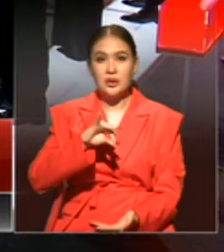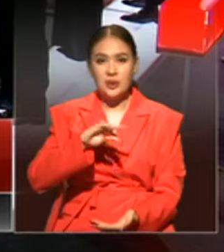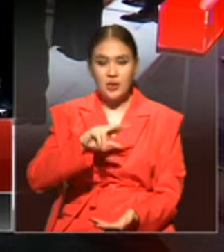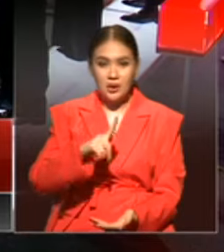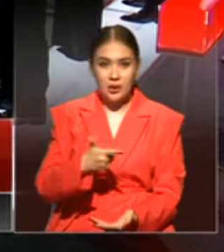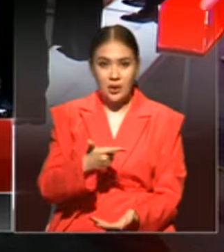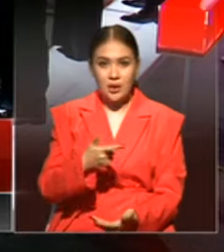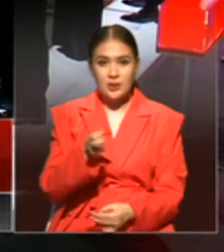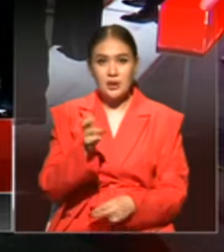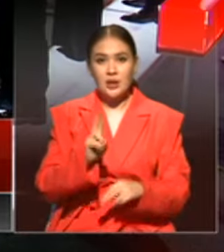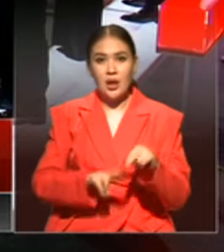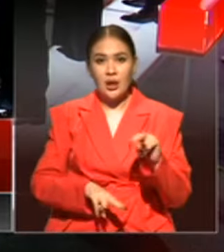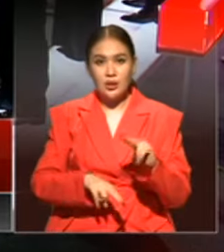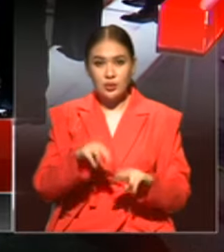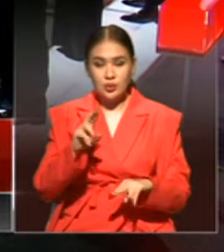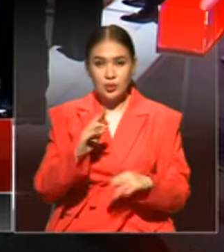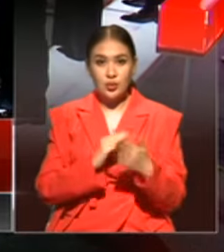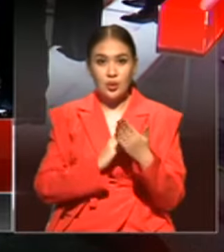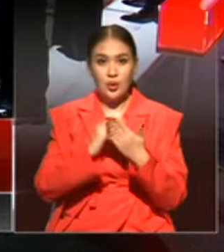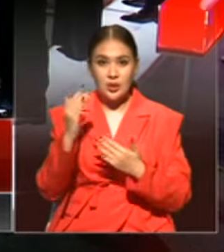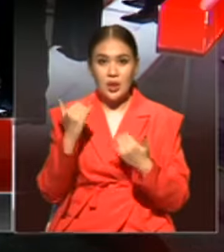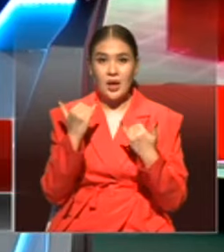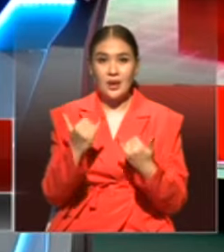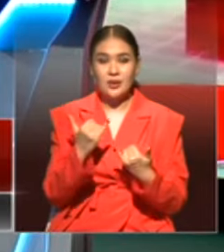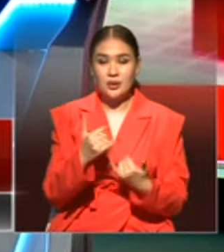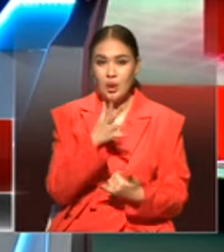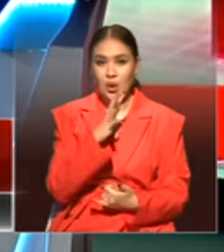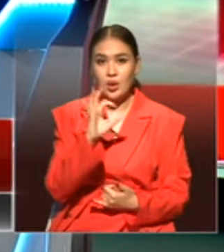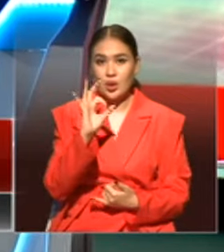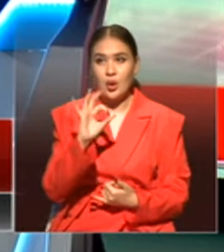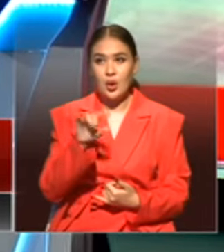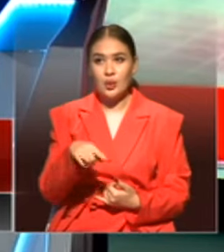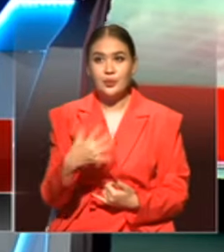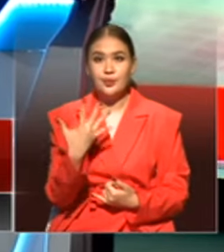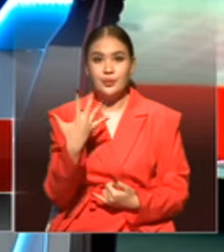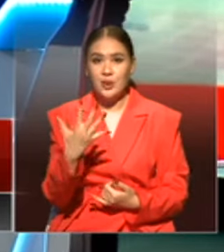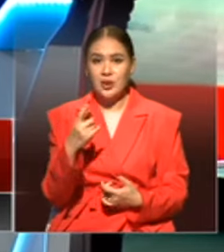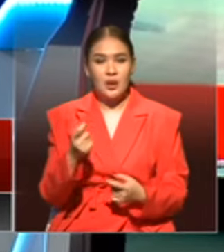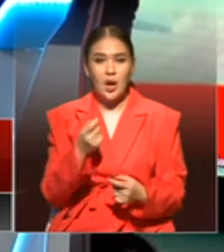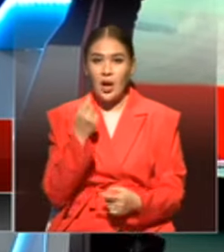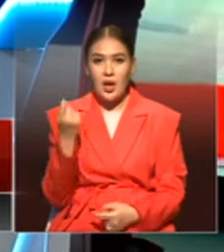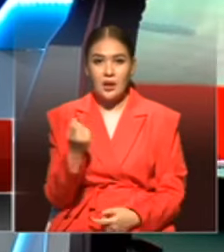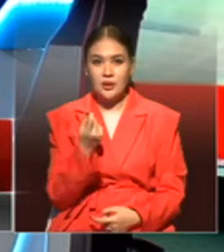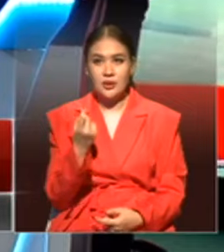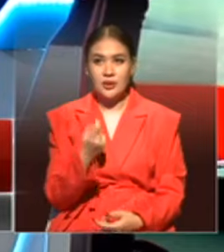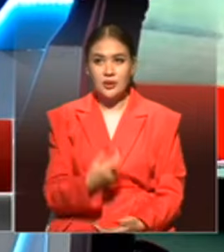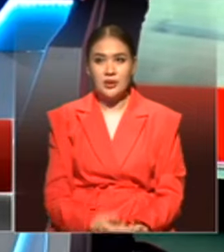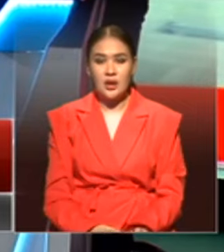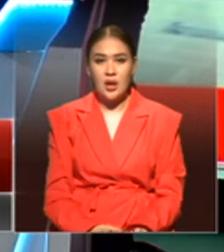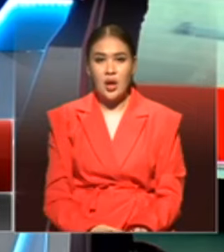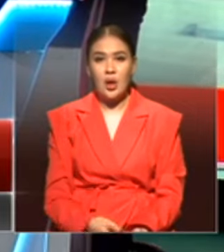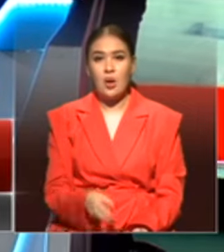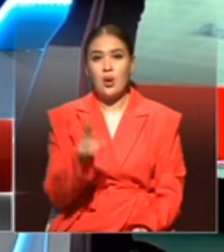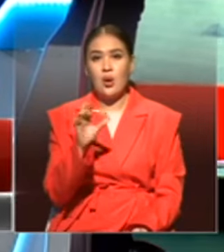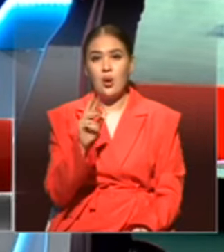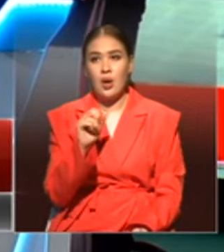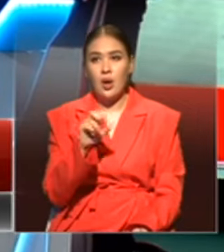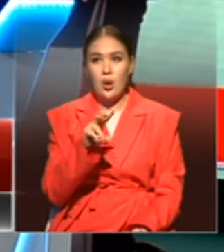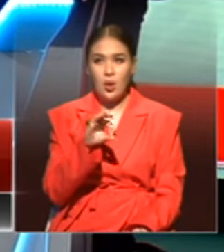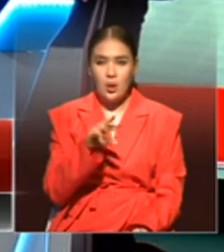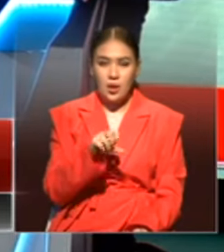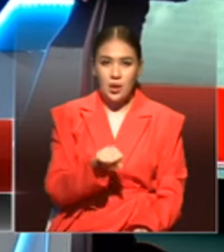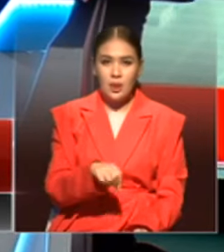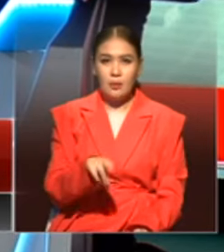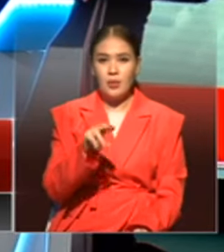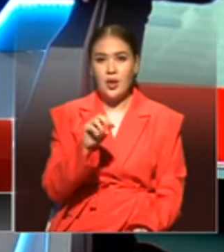утиль салымын жоғарылатса, қазіргі күнде 0,5 теңге ғой, өте аз, 0,5 теңге. Сондықтан ол Coca-Cola, Pepsi компаниялары кеп,